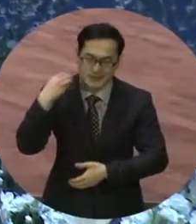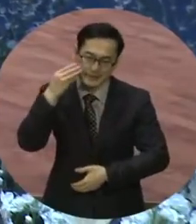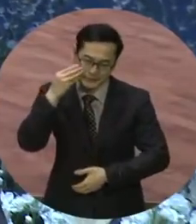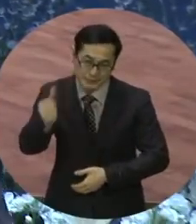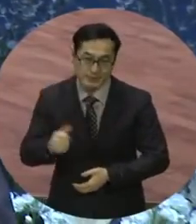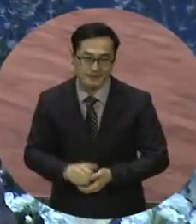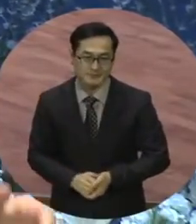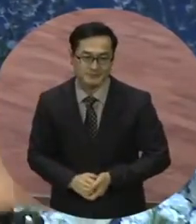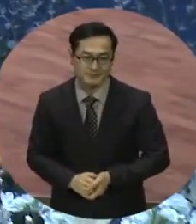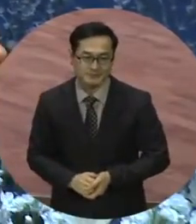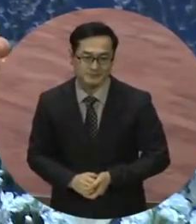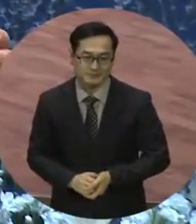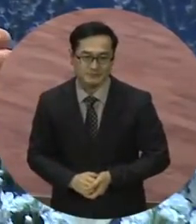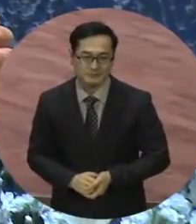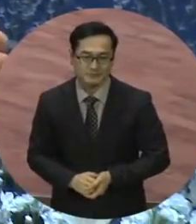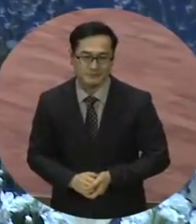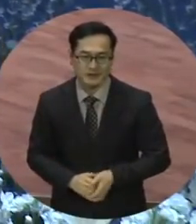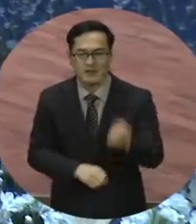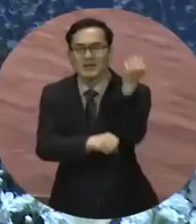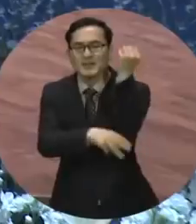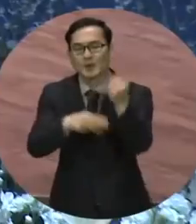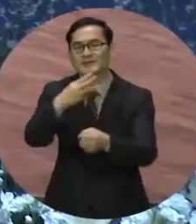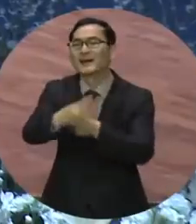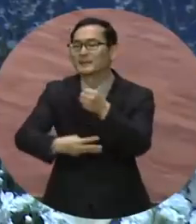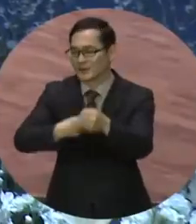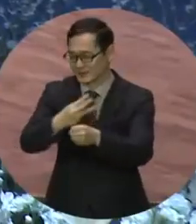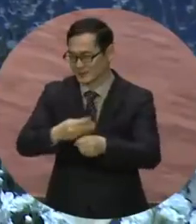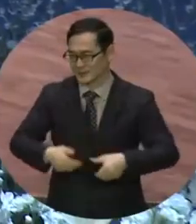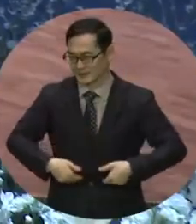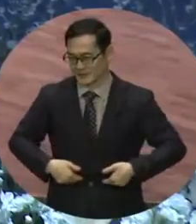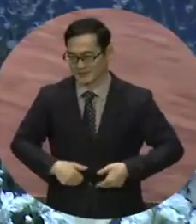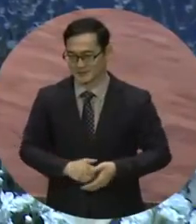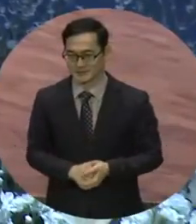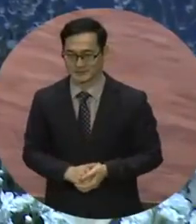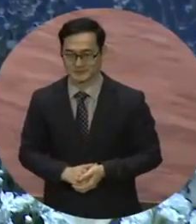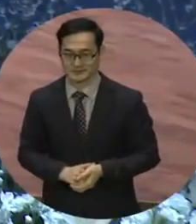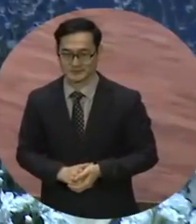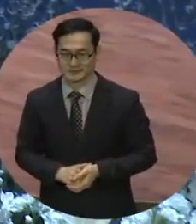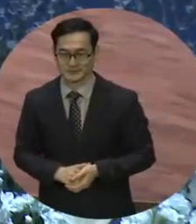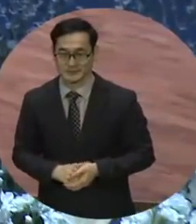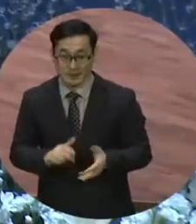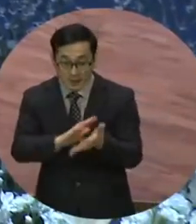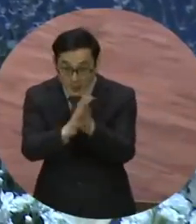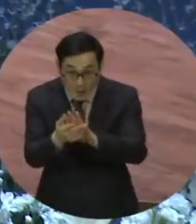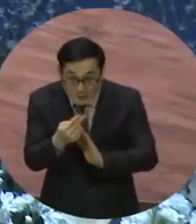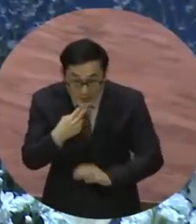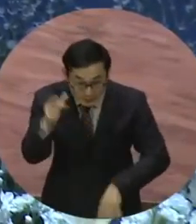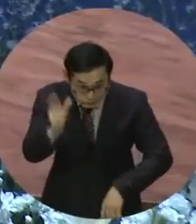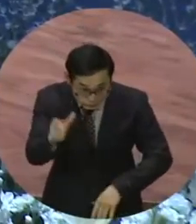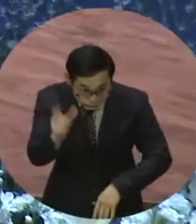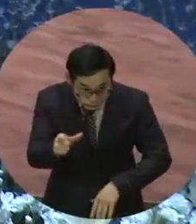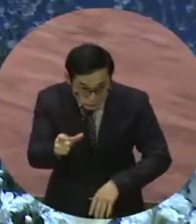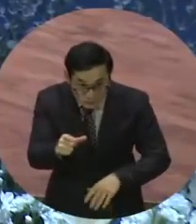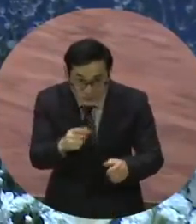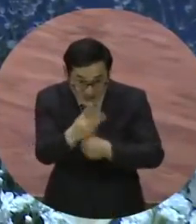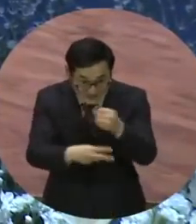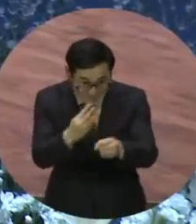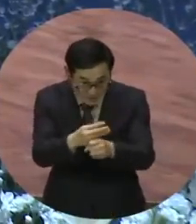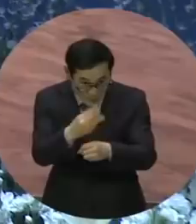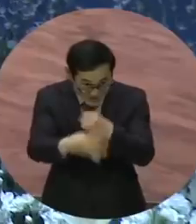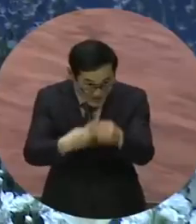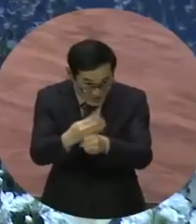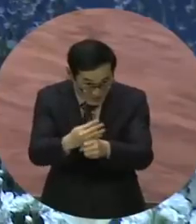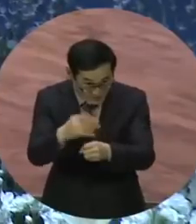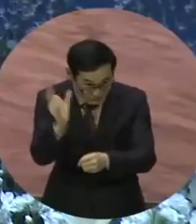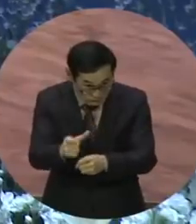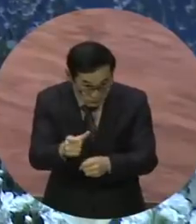하면서, 오랫동안 하면서도 아무 변화 없다. 한 번도 올인한 적이 없어요. 집중을 한 적이 없어요. 집중. 사람이 어떤